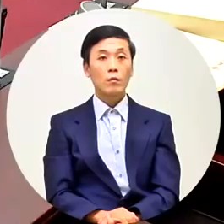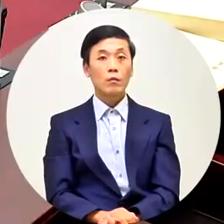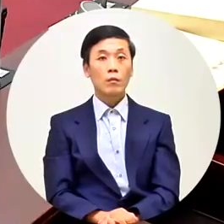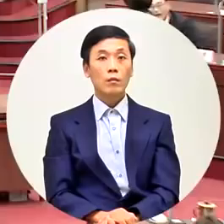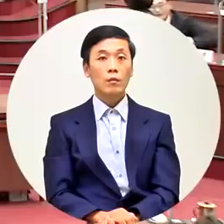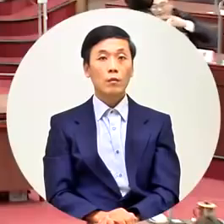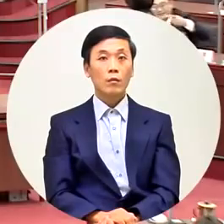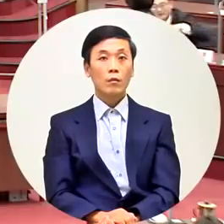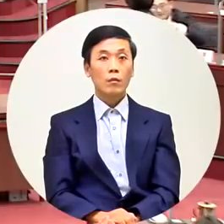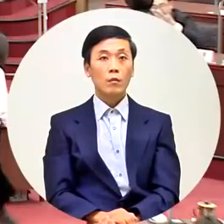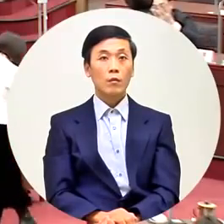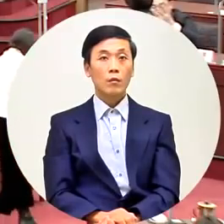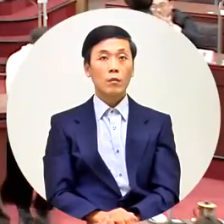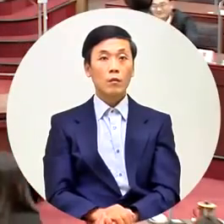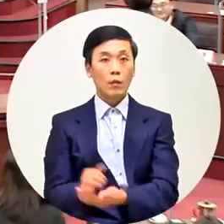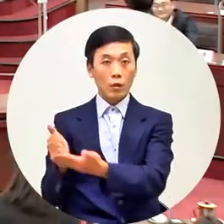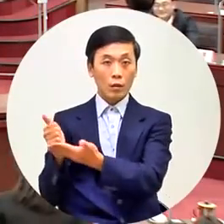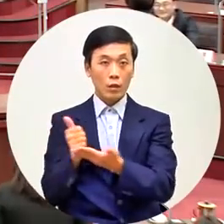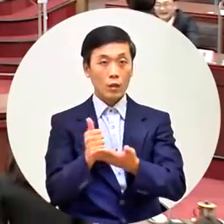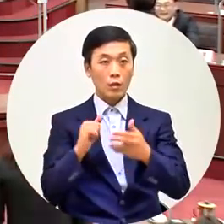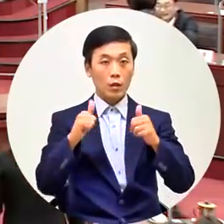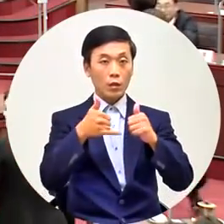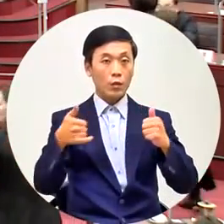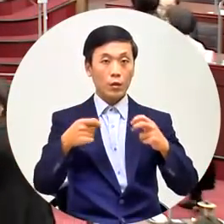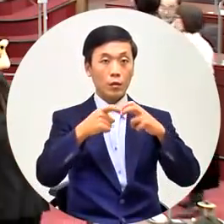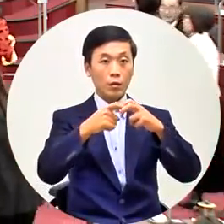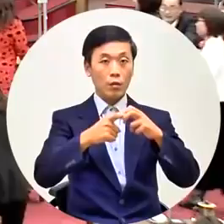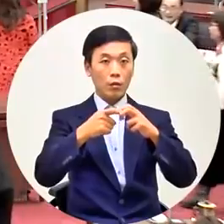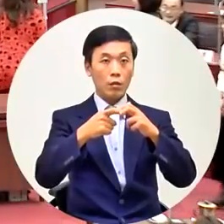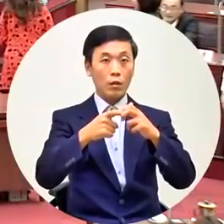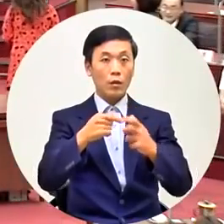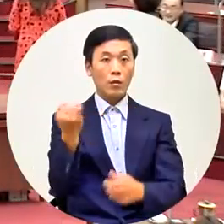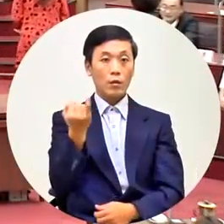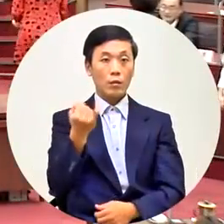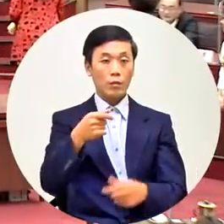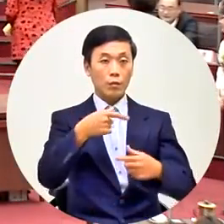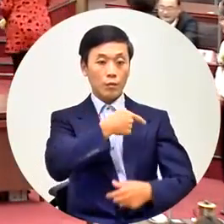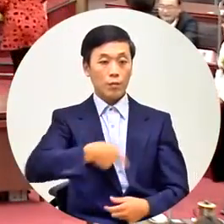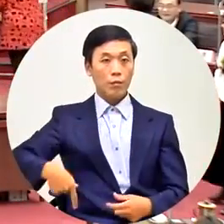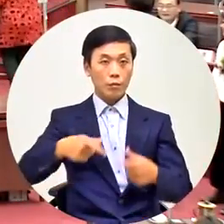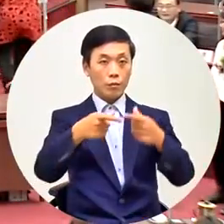请李梅珍议员领取选票。